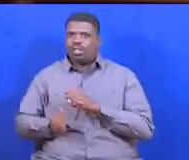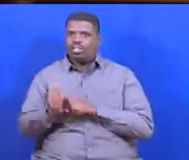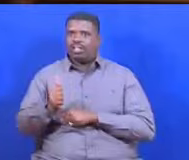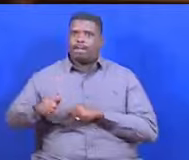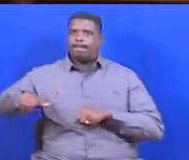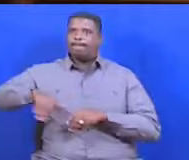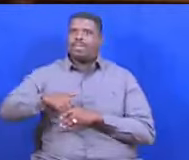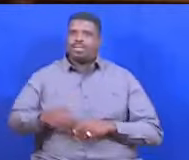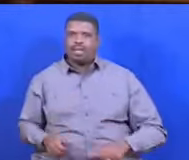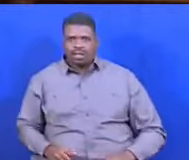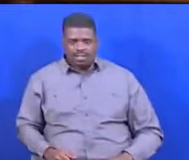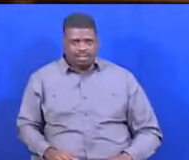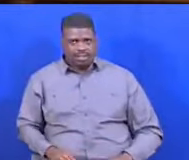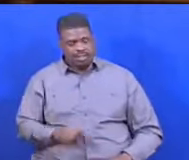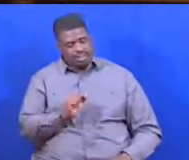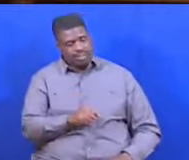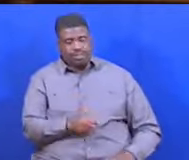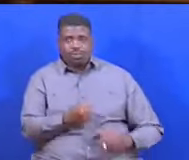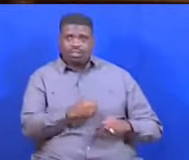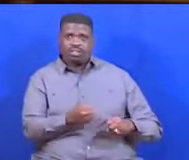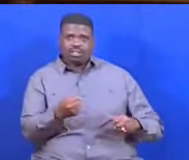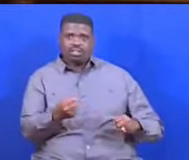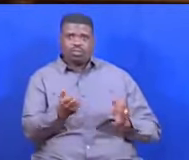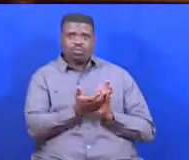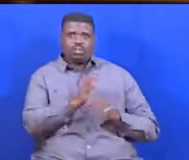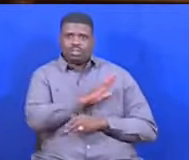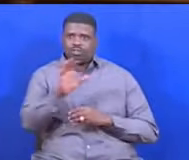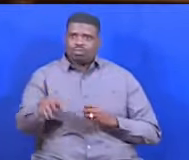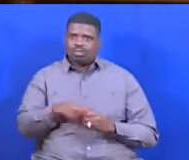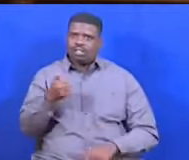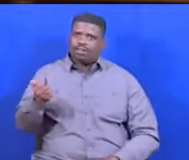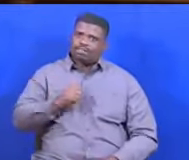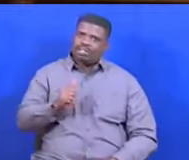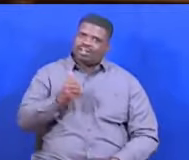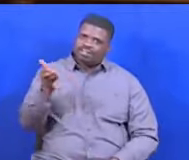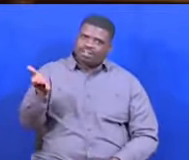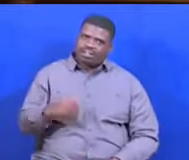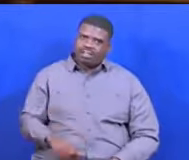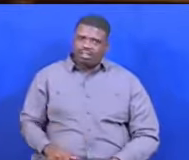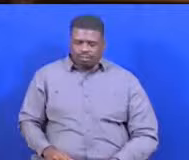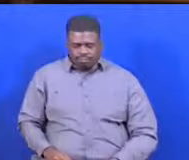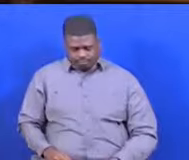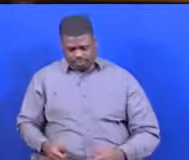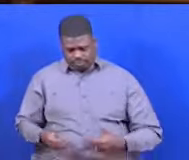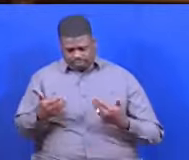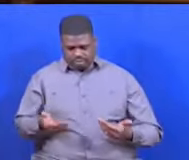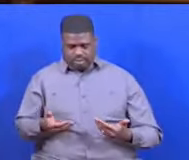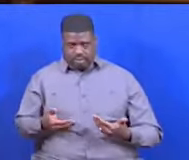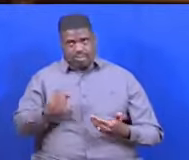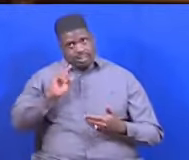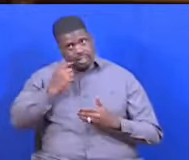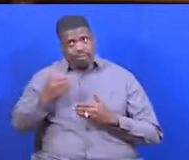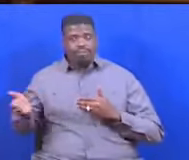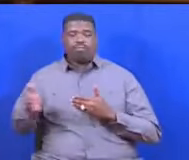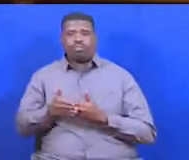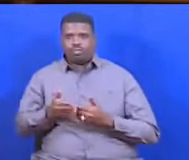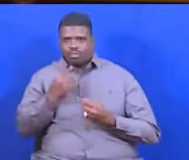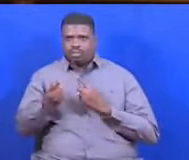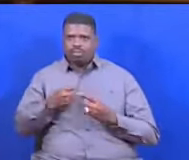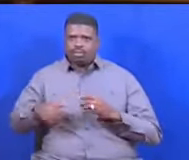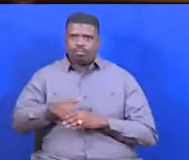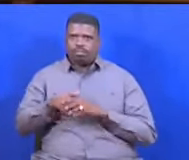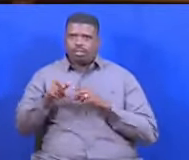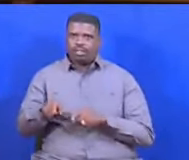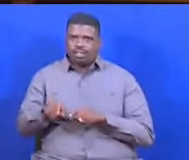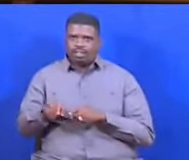katika hao watu 8 wenye bima ndio wanaendesha hospitali zote za binafsi. Kwa sababu jaribuni mfunge tu, mseme sasa hivi bima hii